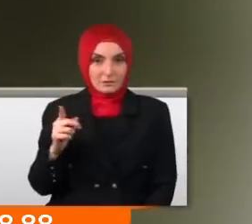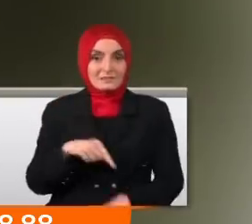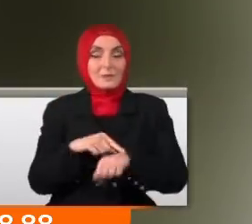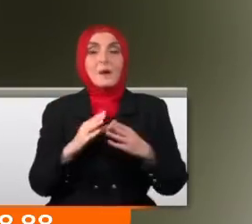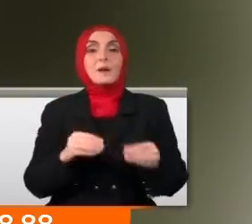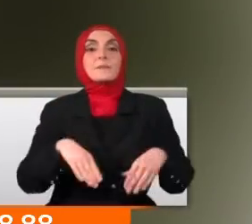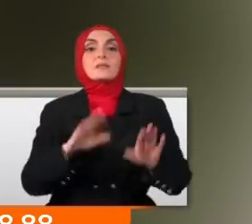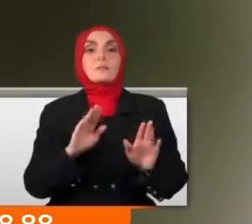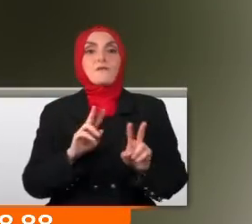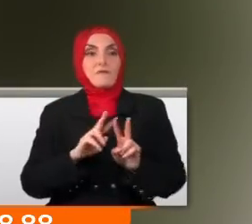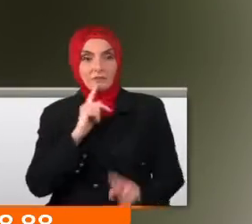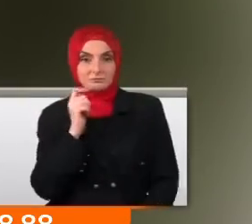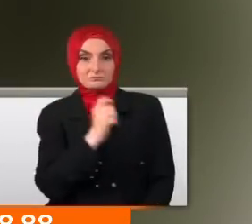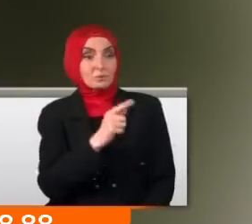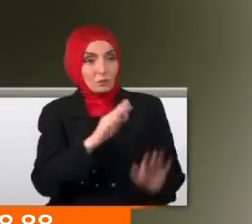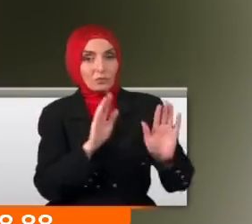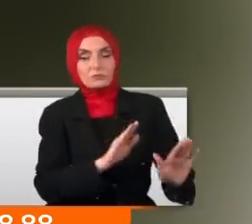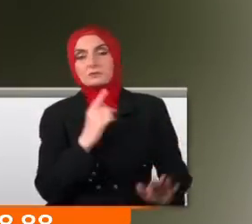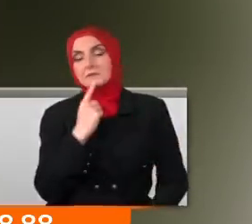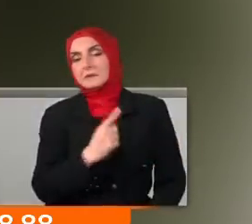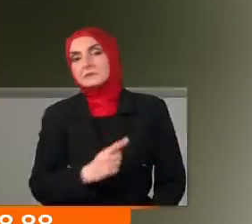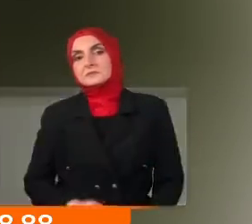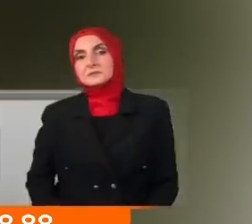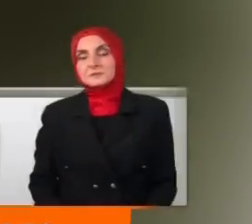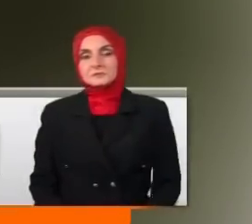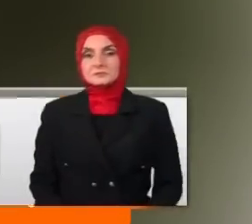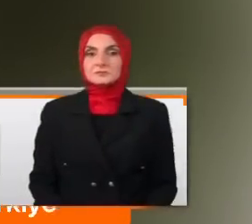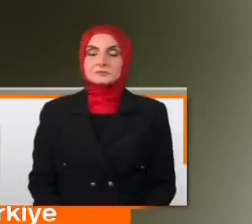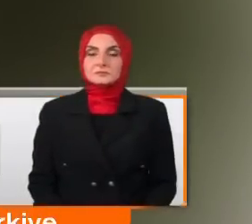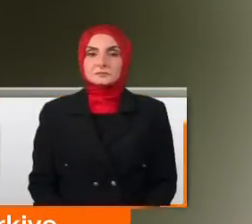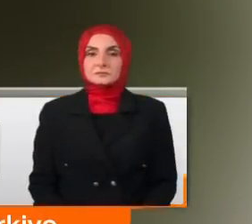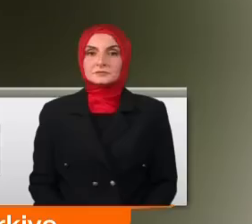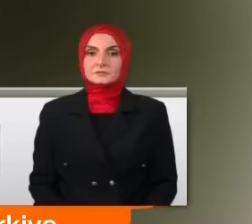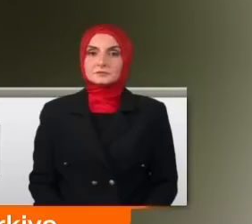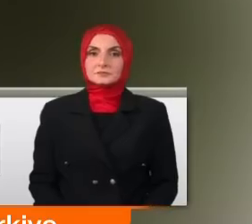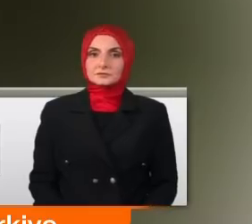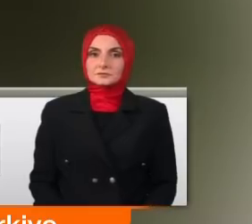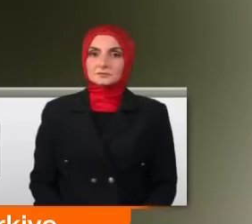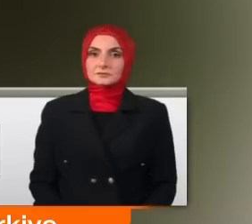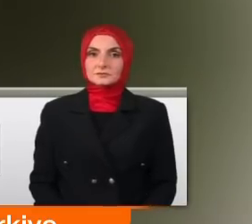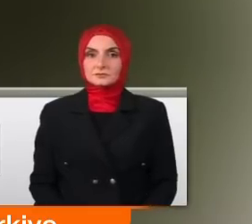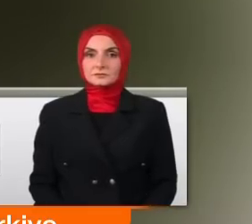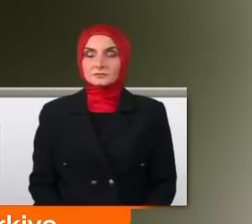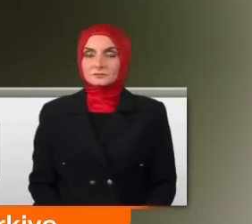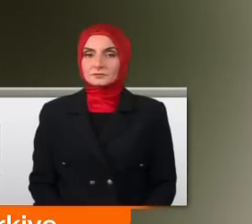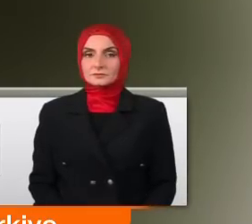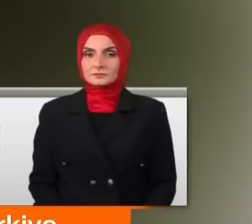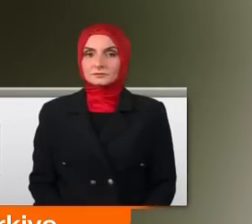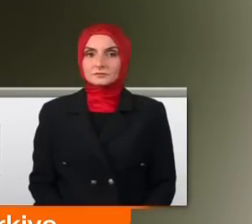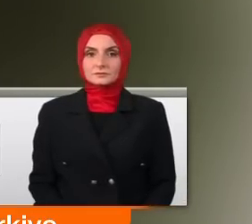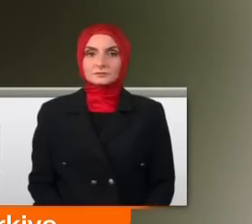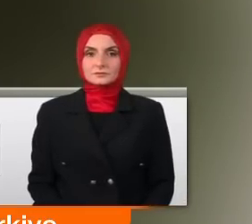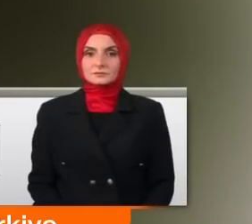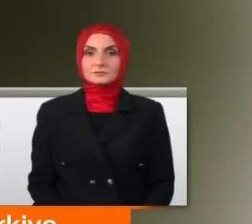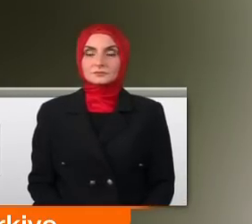Niyetiniz ne olursa olsun yaptıklarınız ülke ve devlet başkanının arkasından bıçak saplamaktır. Rusya ve silahlı kuvvetlerinin imajına bundan daha büyük